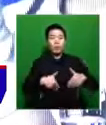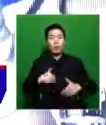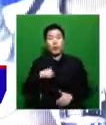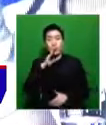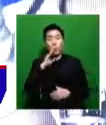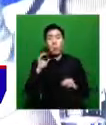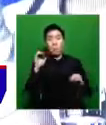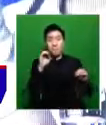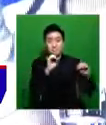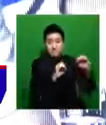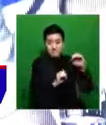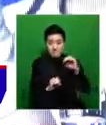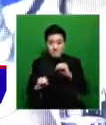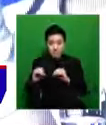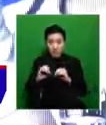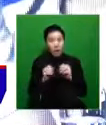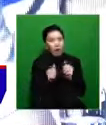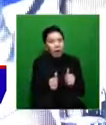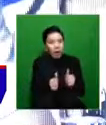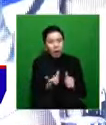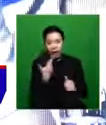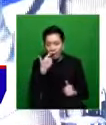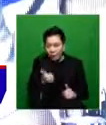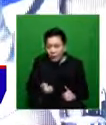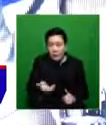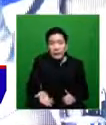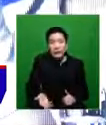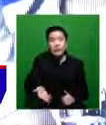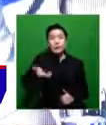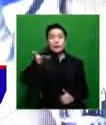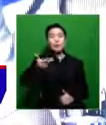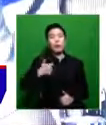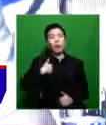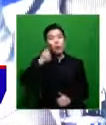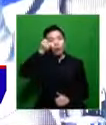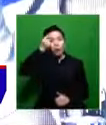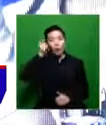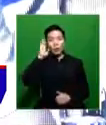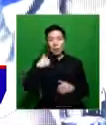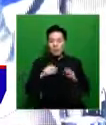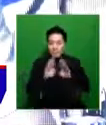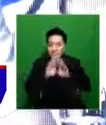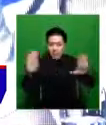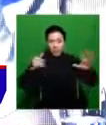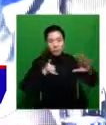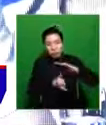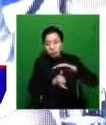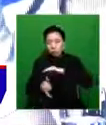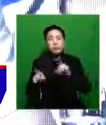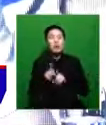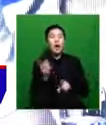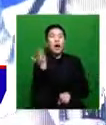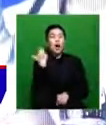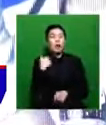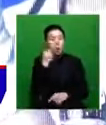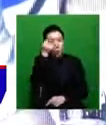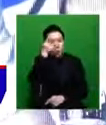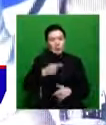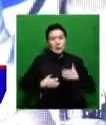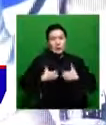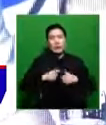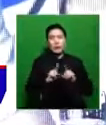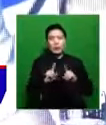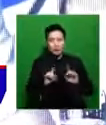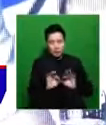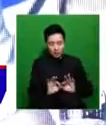ขึ้นแล้วเราพร้อมที่จะเปิดให้ทันทีครับเราเข้าใจถึงความเดือดร้อนของผู้ที่เกี่ยวข้องหลายๆท่านนะครับแต่เป็นความจ